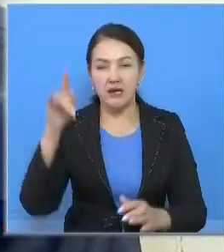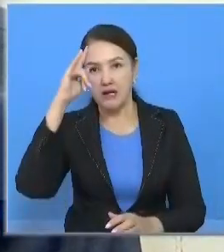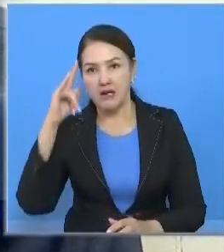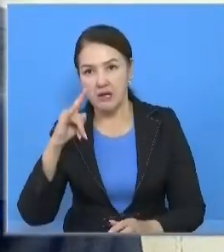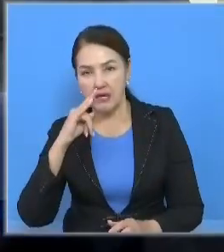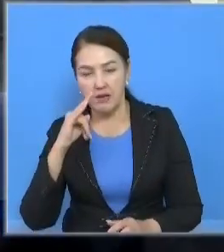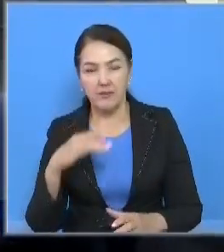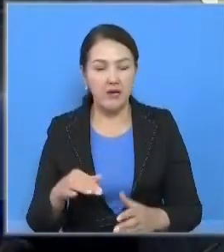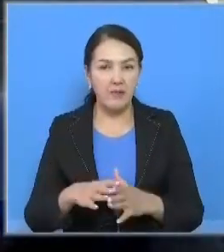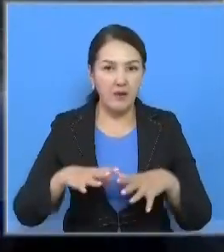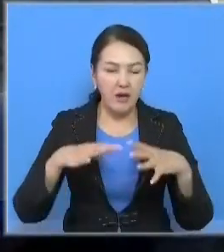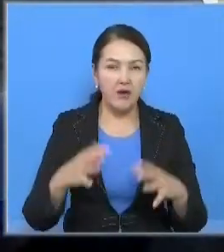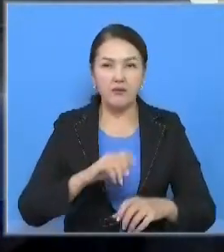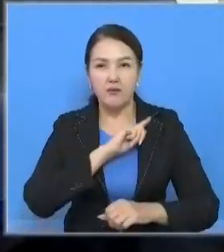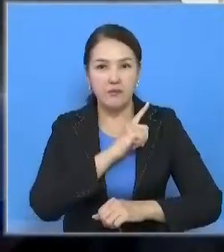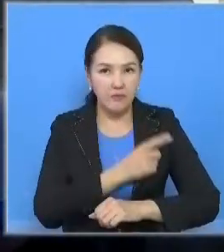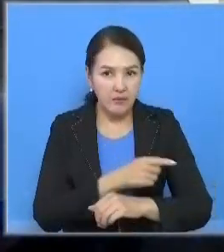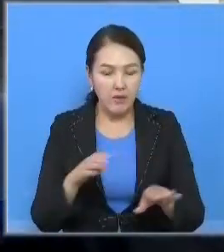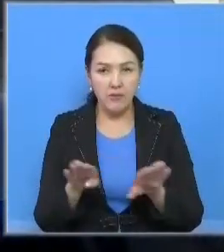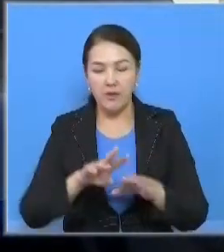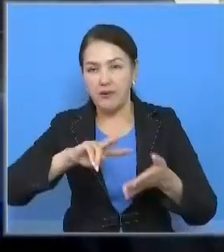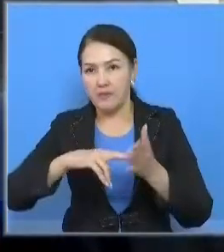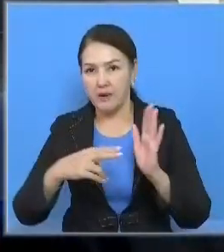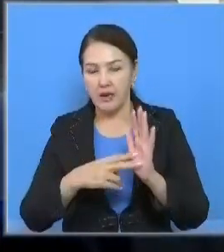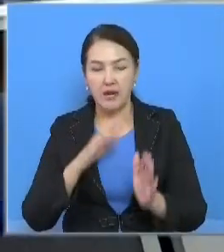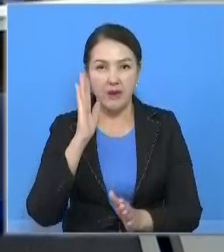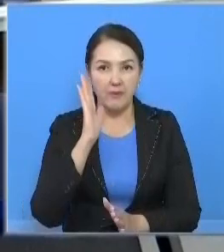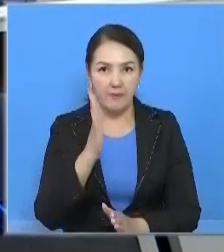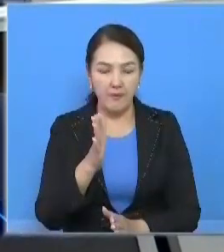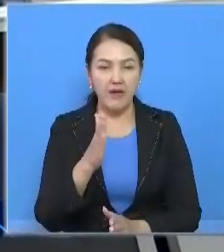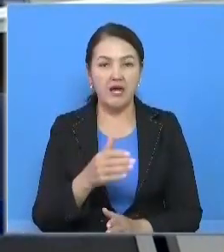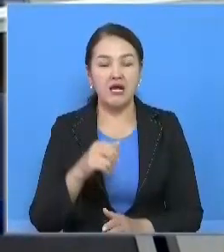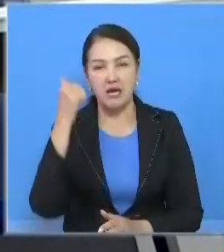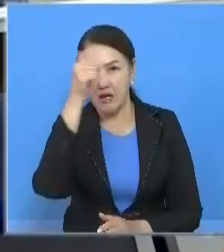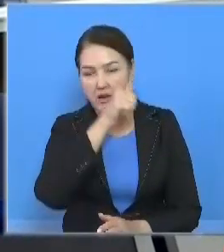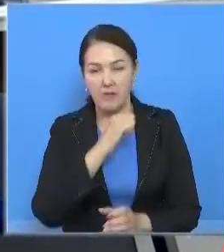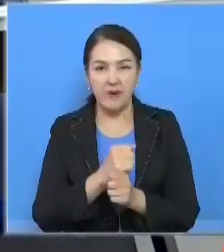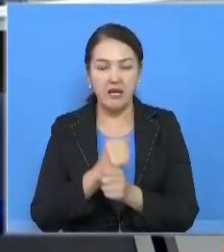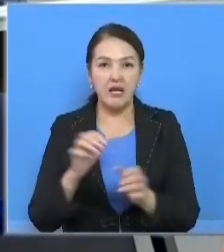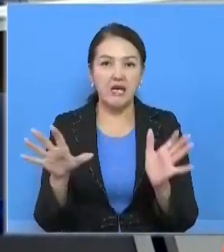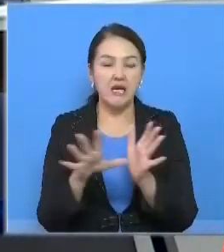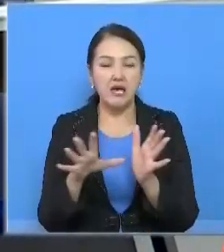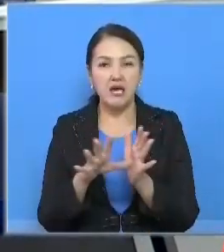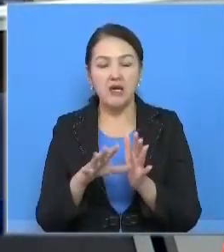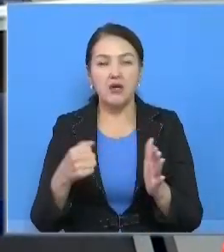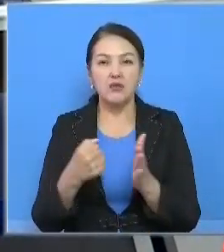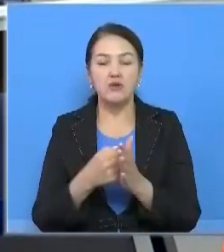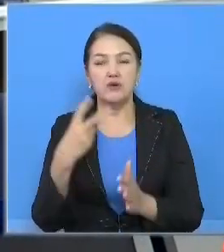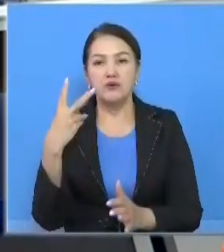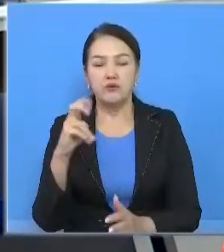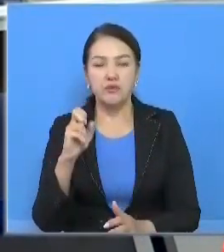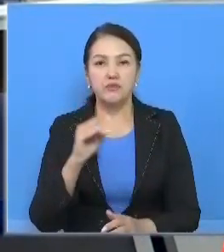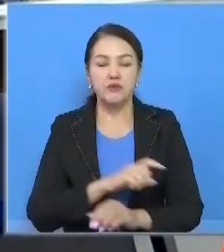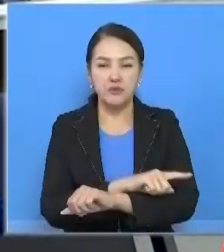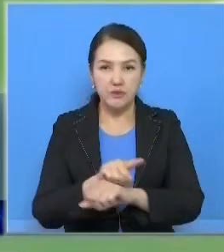Казахстане как по размеру, так и по мощности. Планируется, что они будут обеспечивать годовую выработку электроэнергии до 200